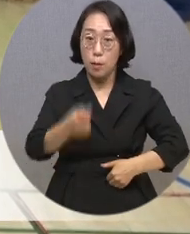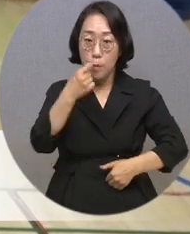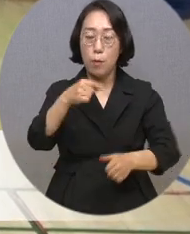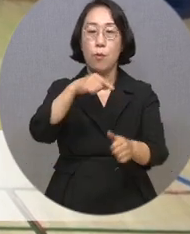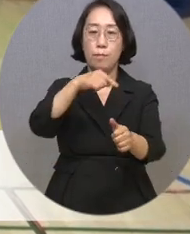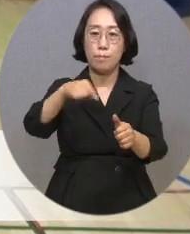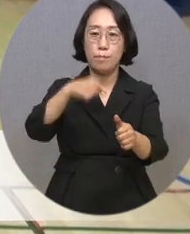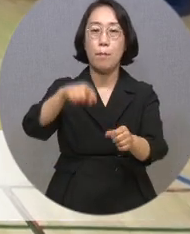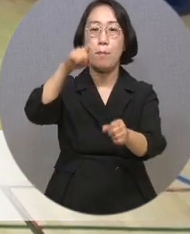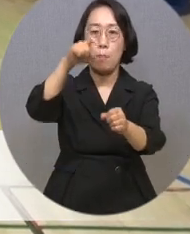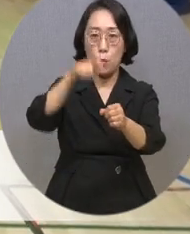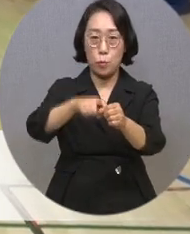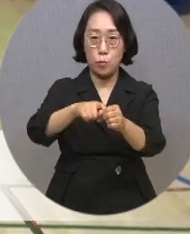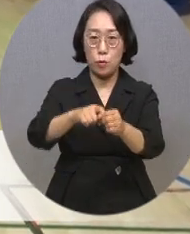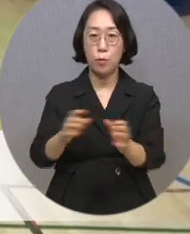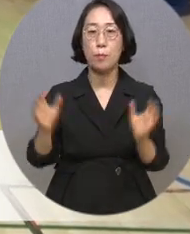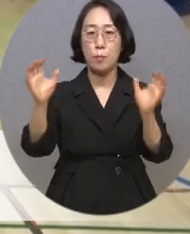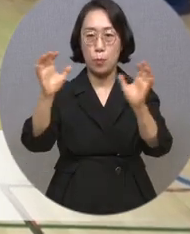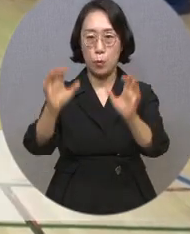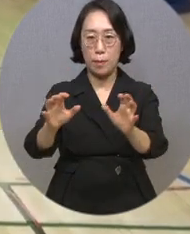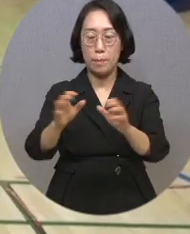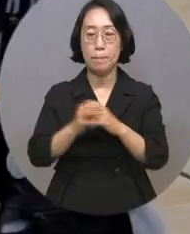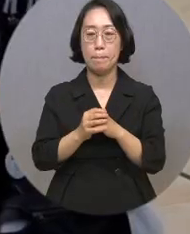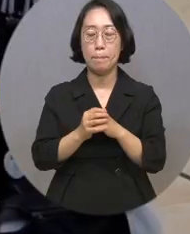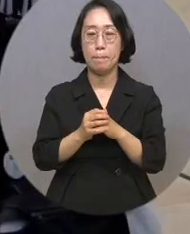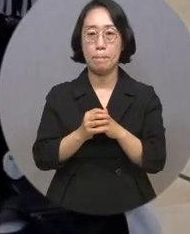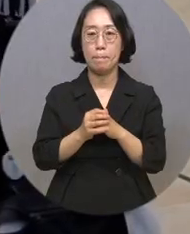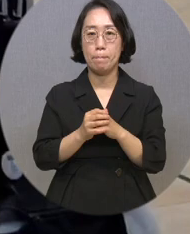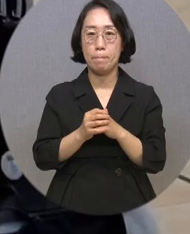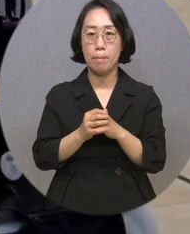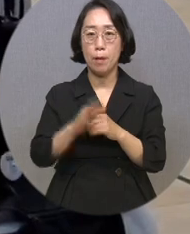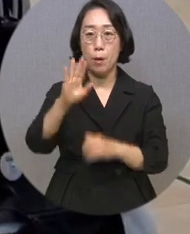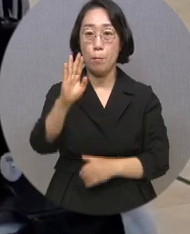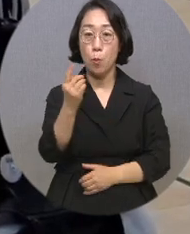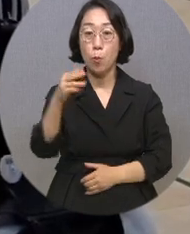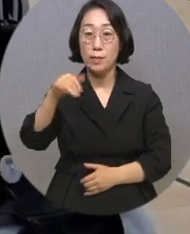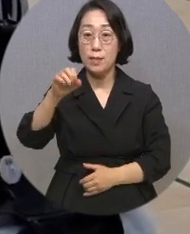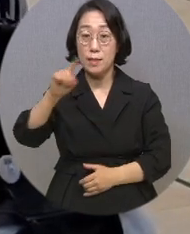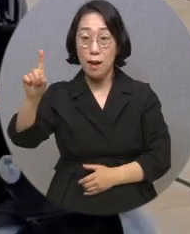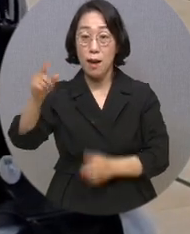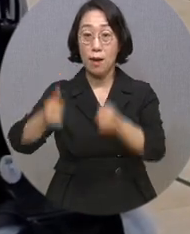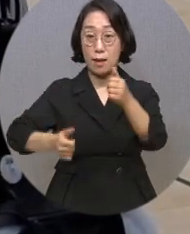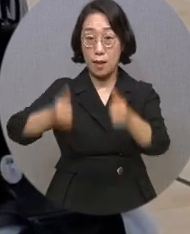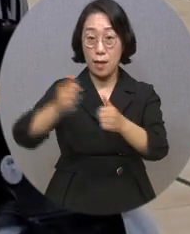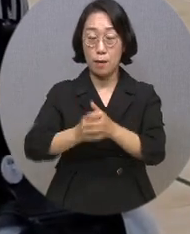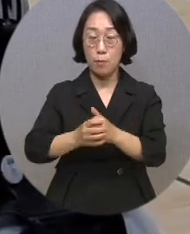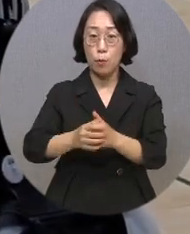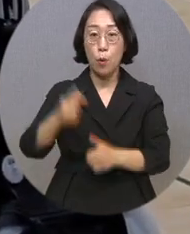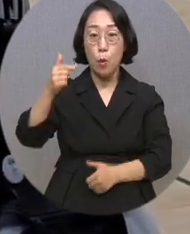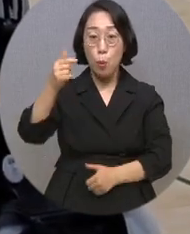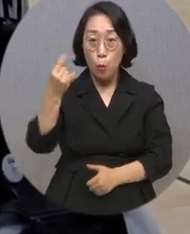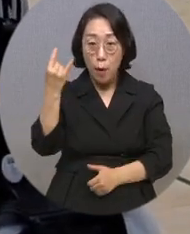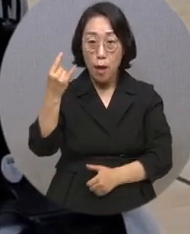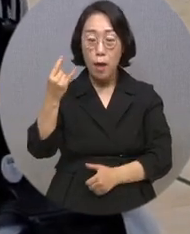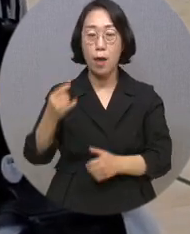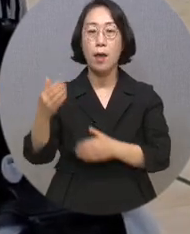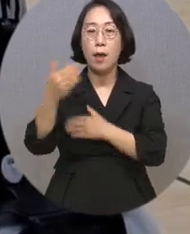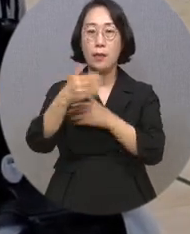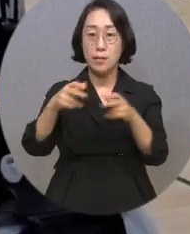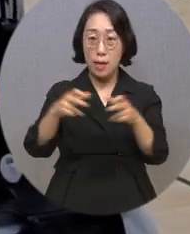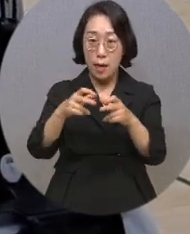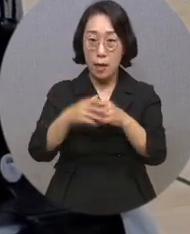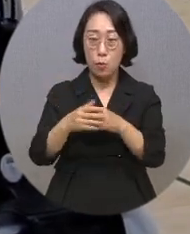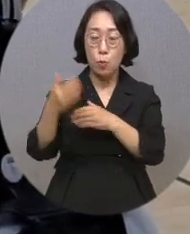마련하고자 이렇게 장소와 시간을 마련하게 되었습니다. 보치아는 뇌성마비 중증 장애인과